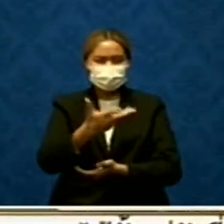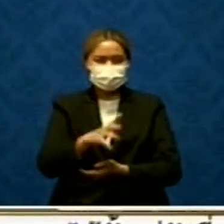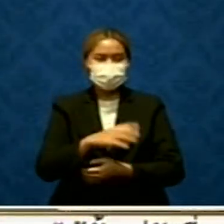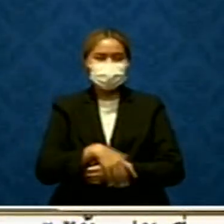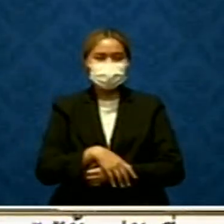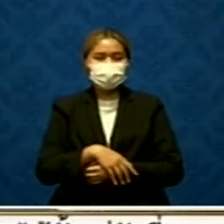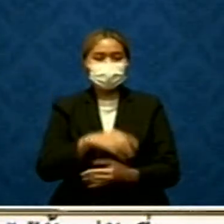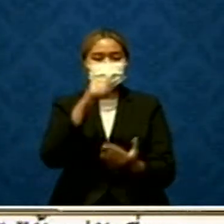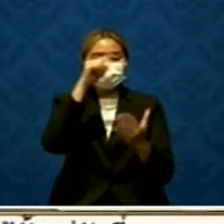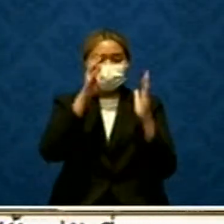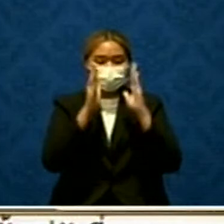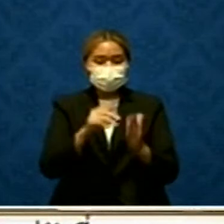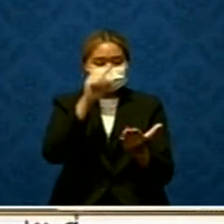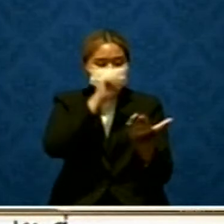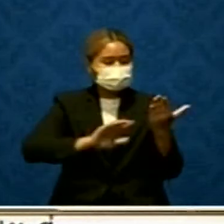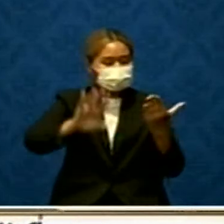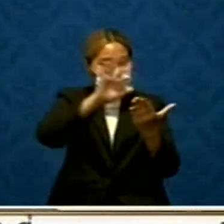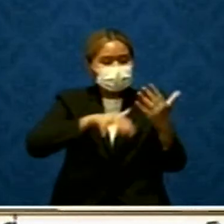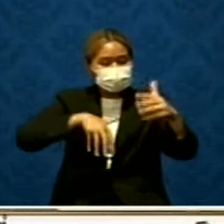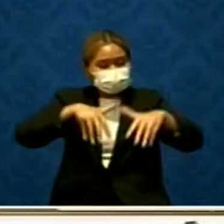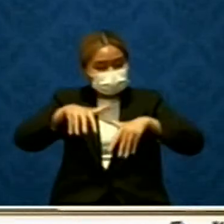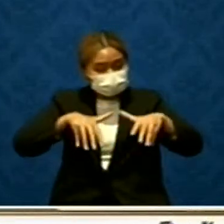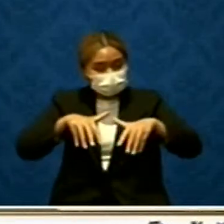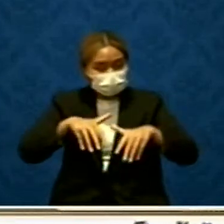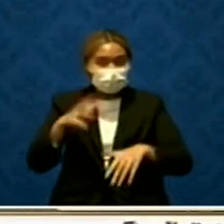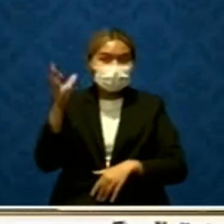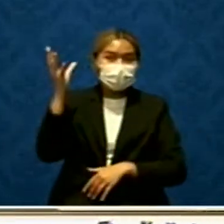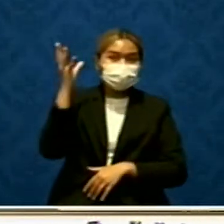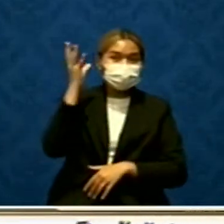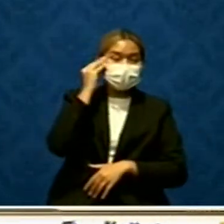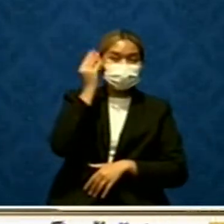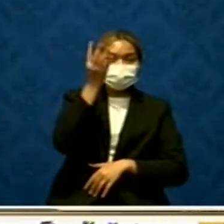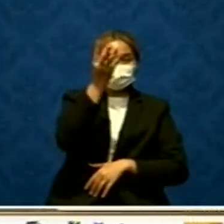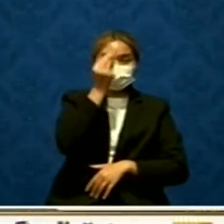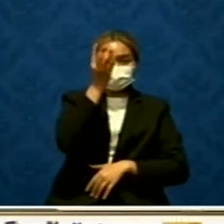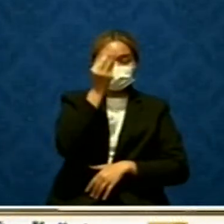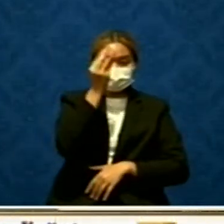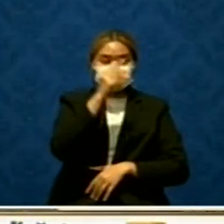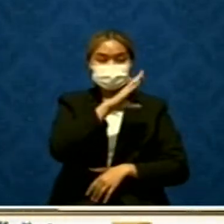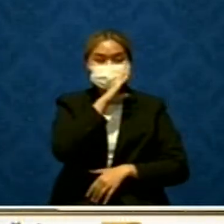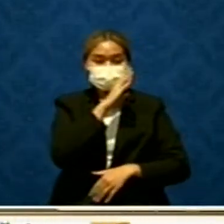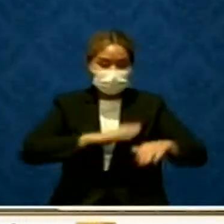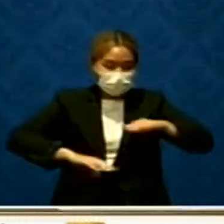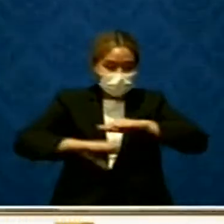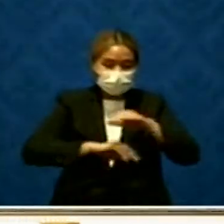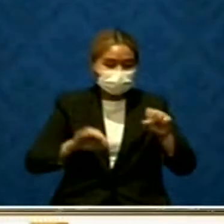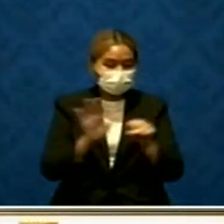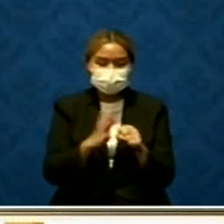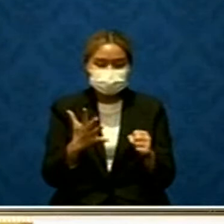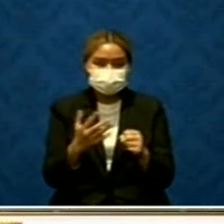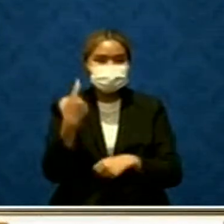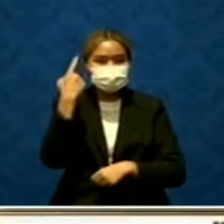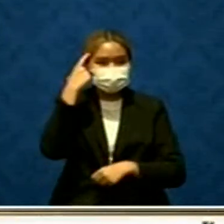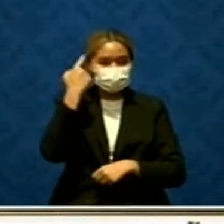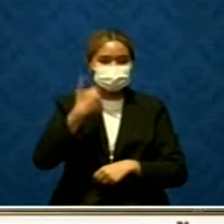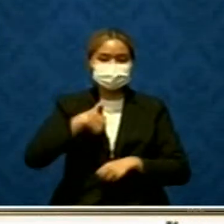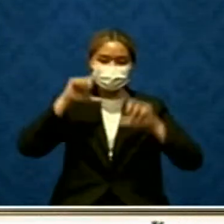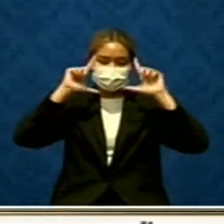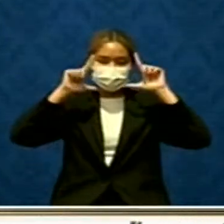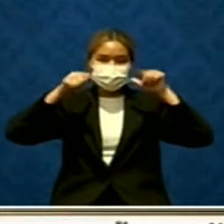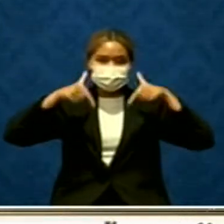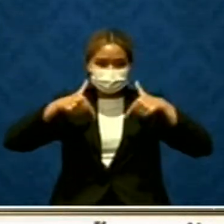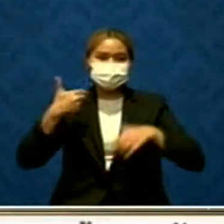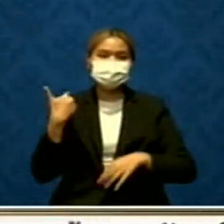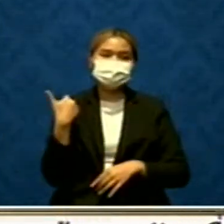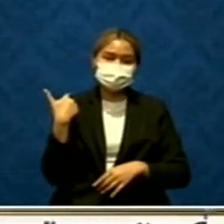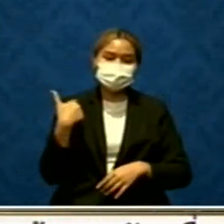ชนเนี่ยรับฟังทั้งประเทศนะครับแล้วถ้าได้ข้อมูลที่ไม่สมบูรณ์เนี่ยก็จะทำให้เกิดความเสียหายหลายๆส่ว